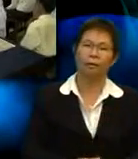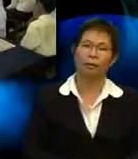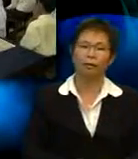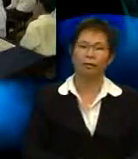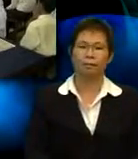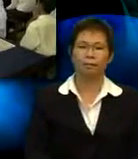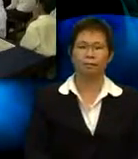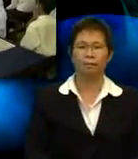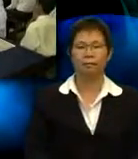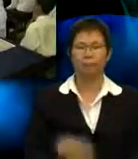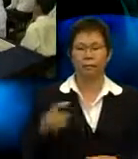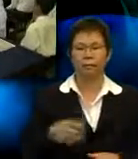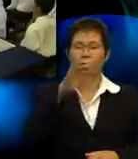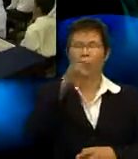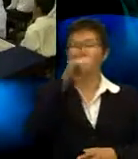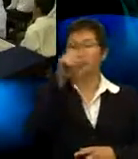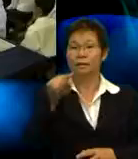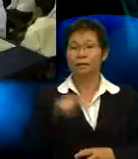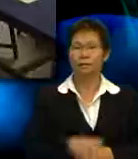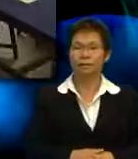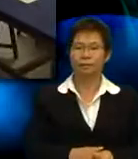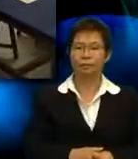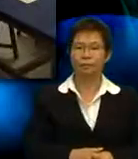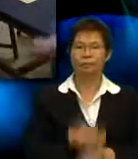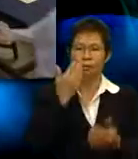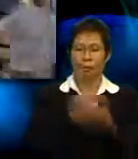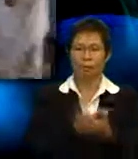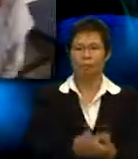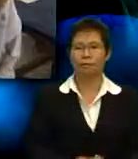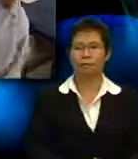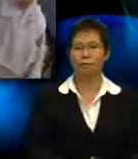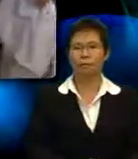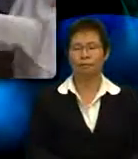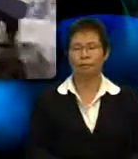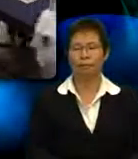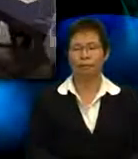Lalu sini, Pak Is. Bagus.